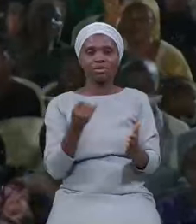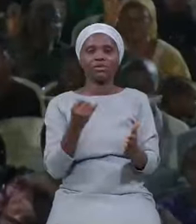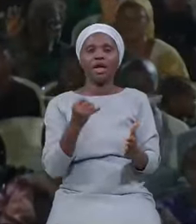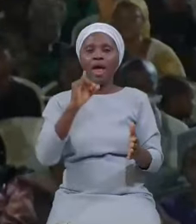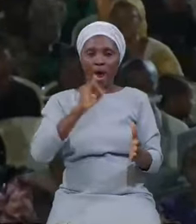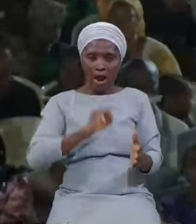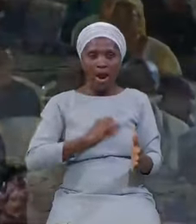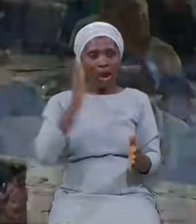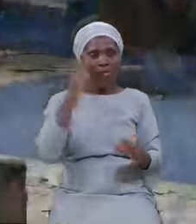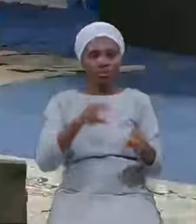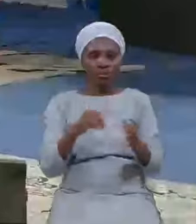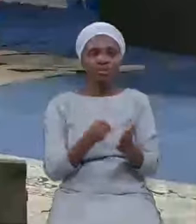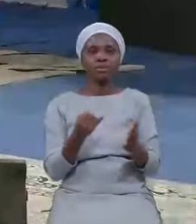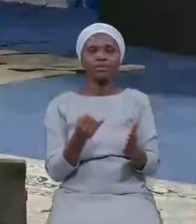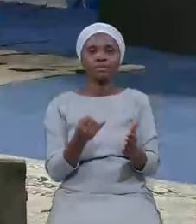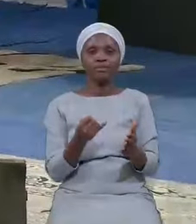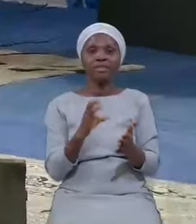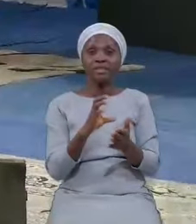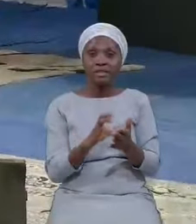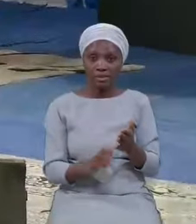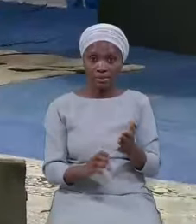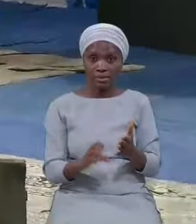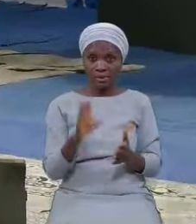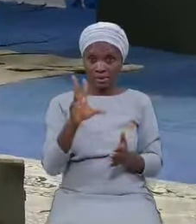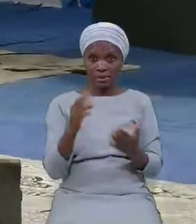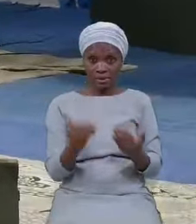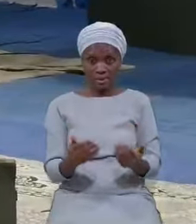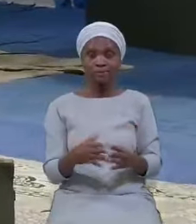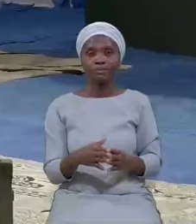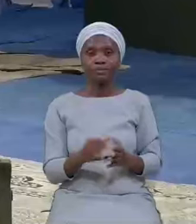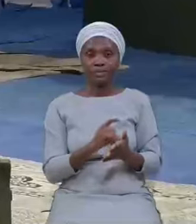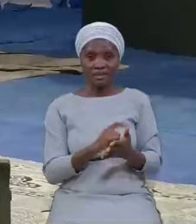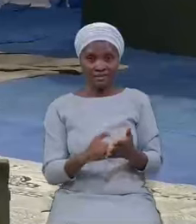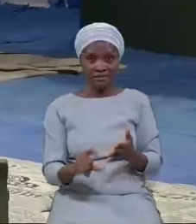Maintenant, le chapitre 3, verset 16. Chapitre 3 de Jean,